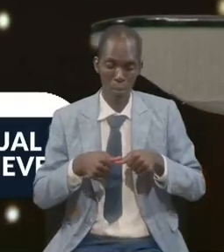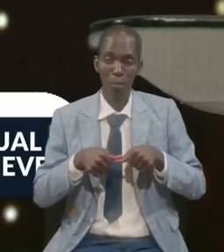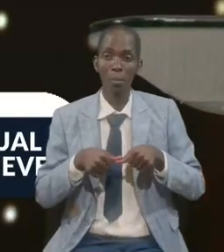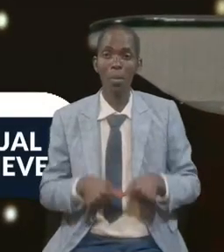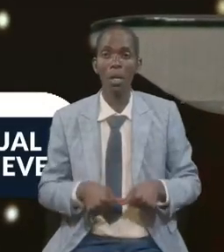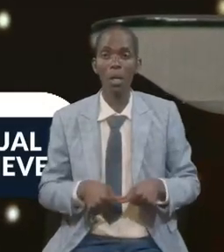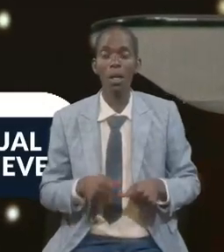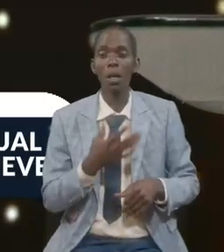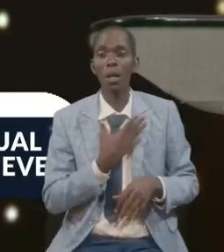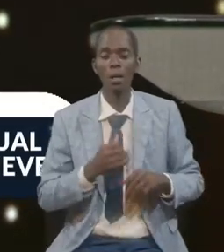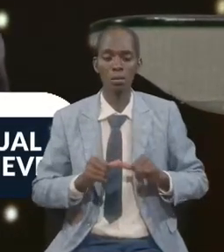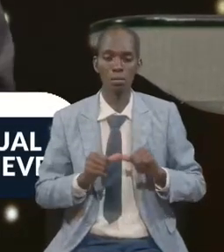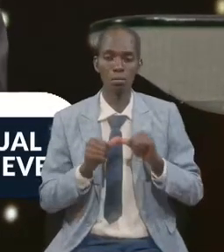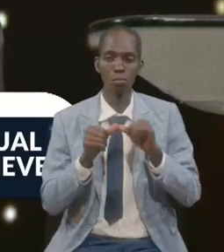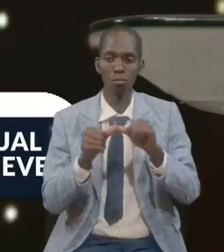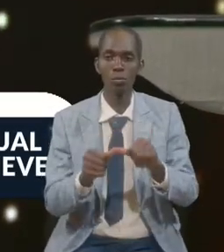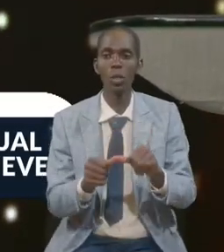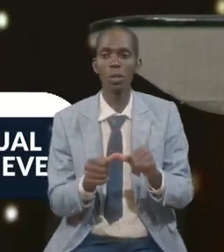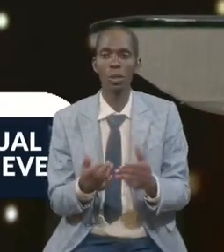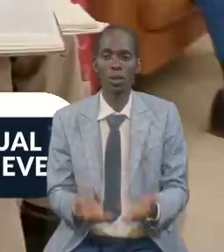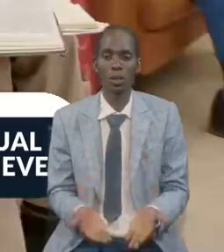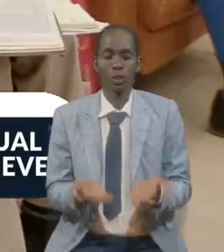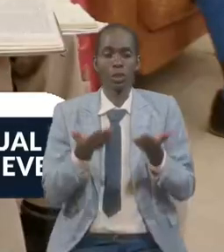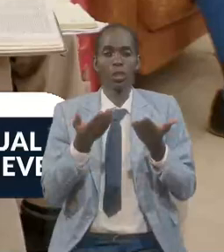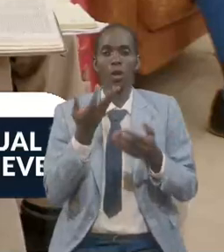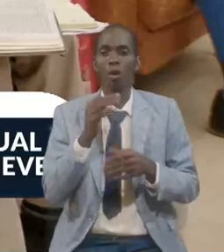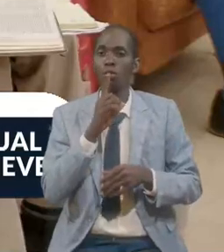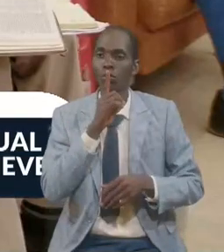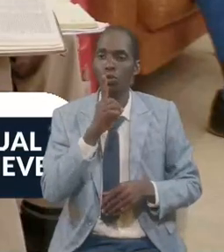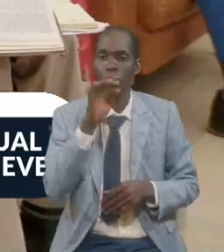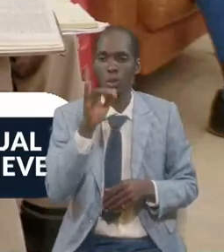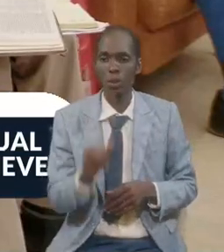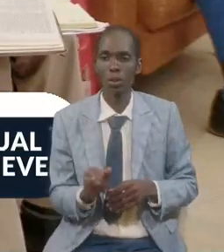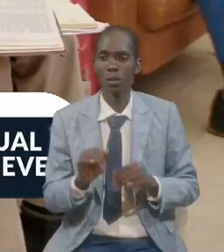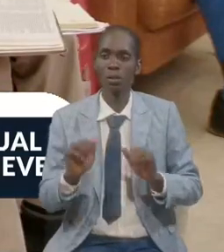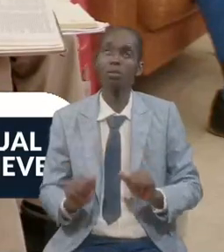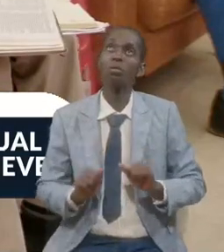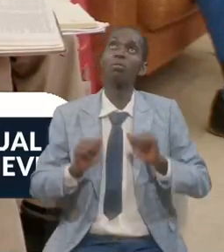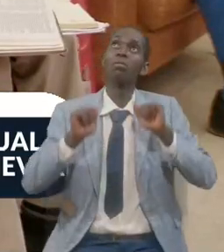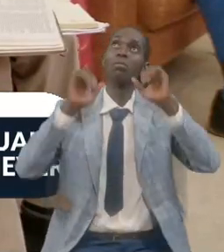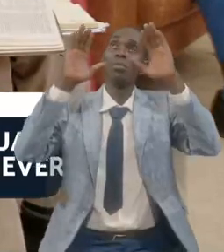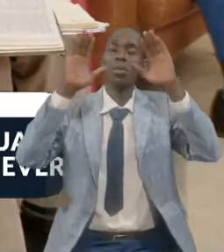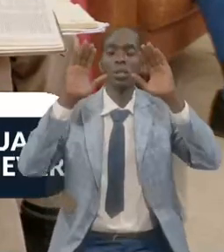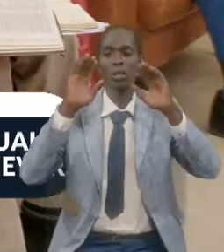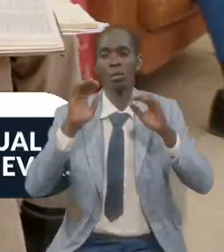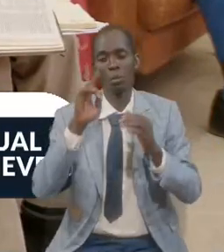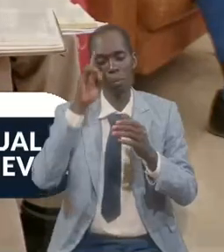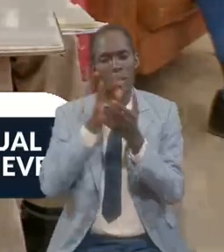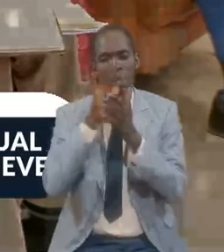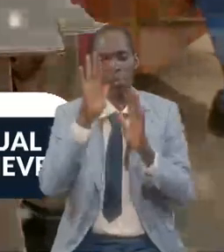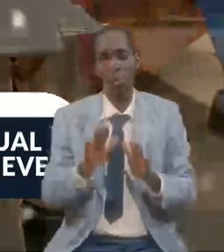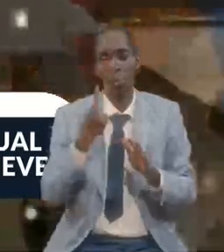l'exaltation présente, permanente et perpétuel des croyants véritablement